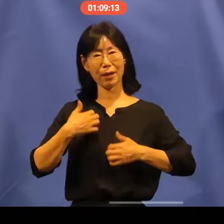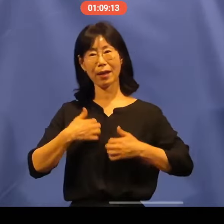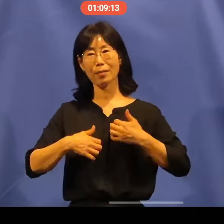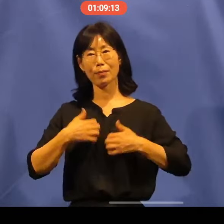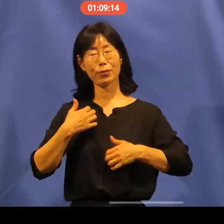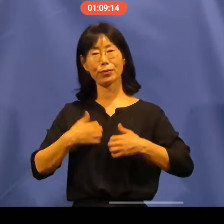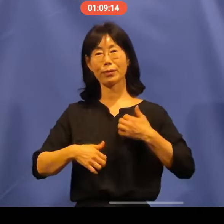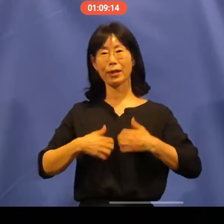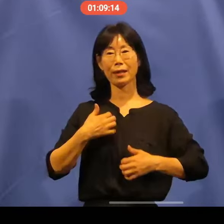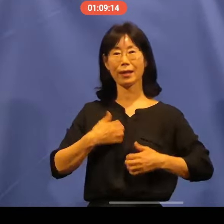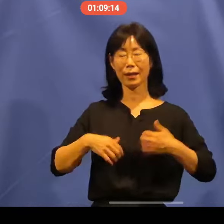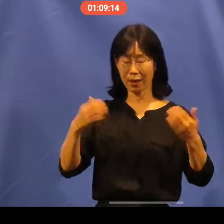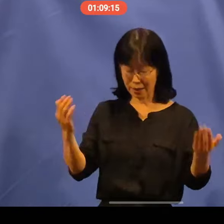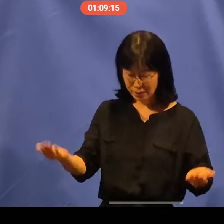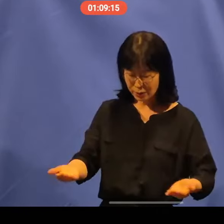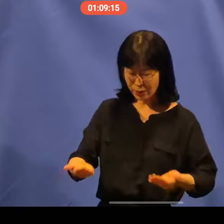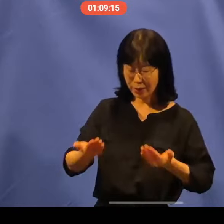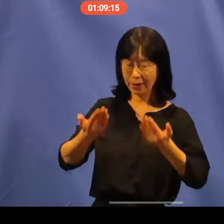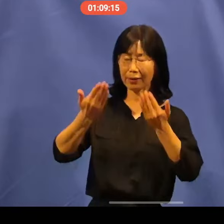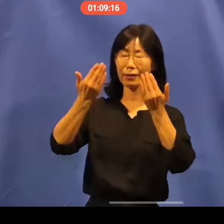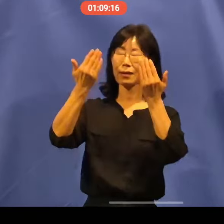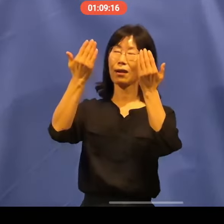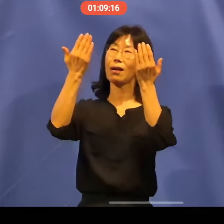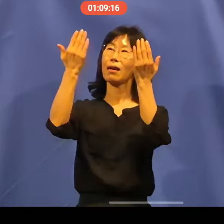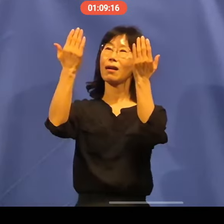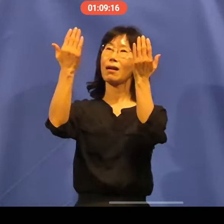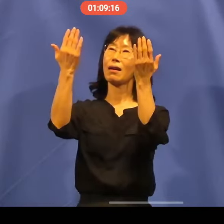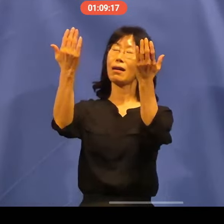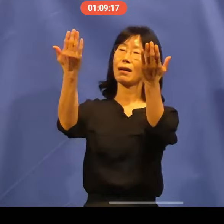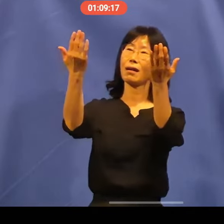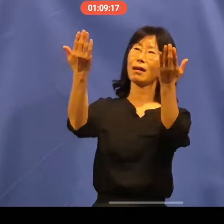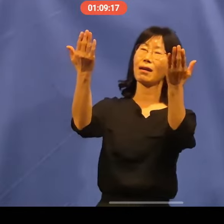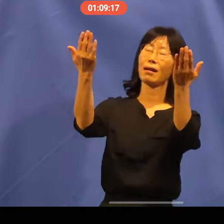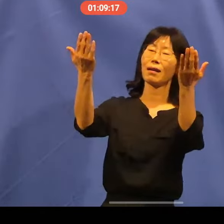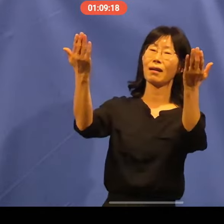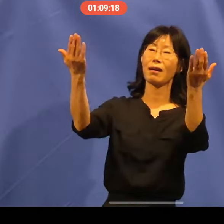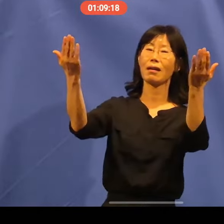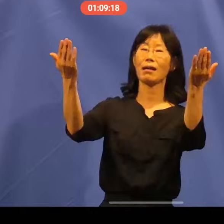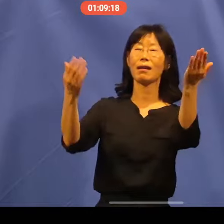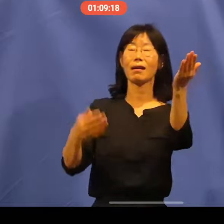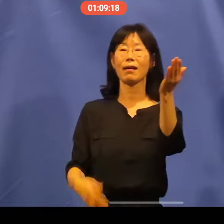주님의 기쁨이 되는 것